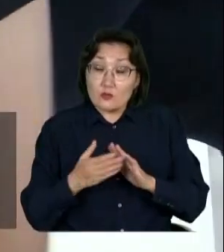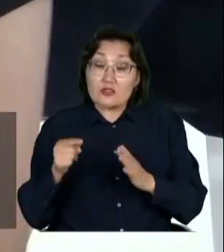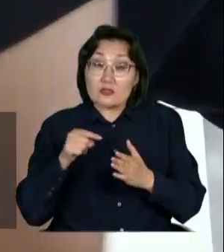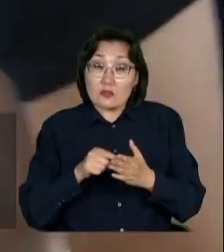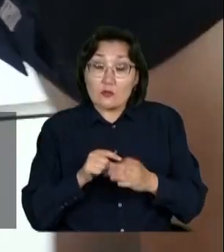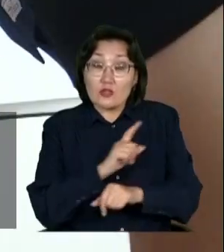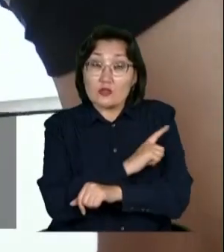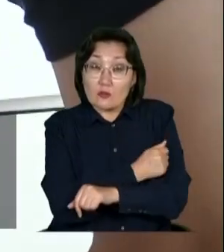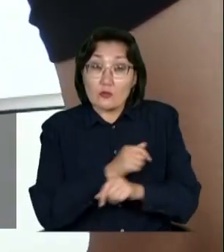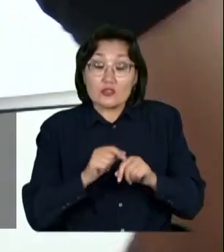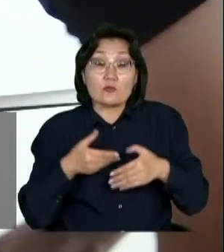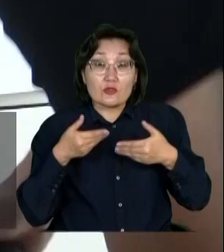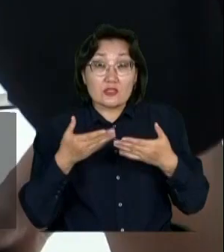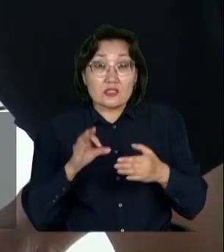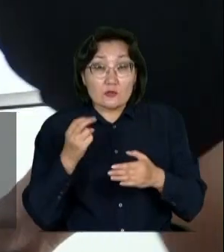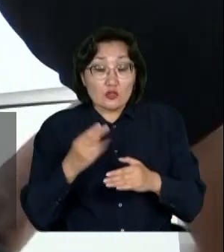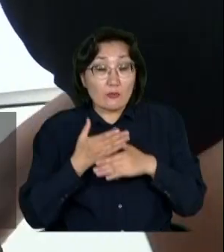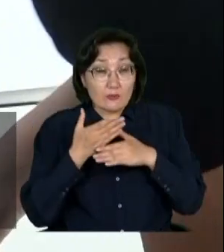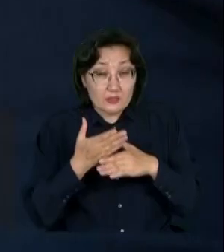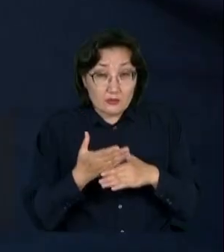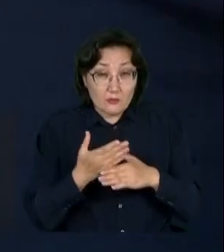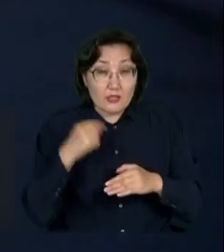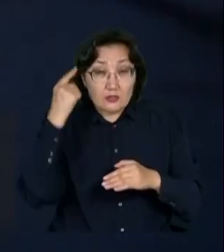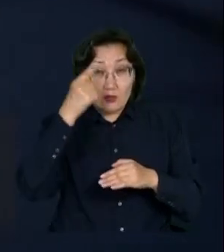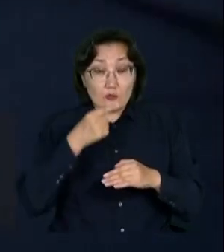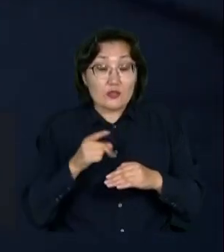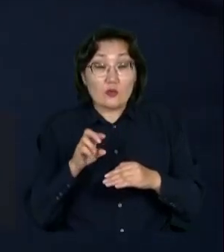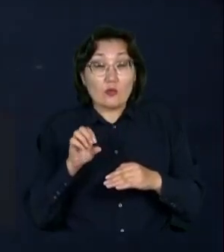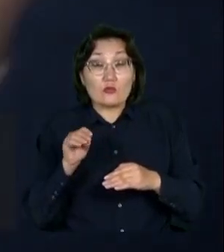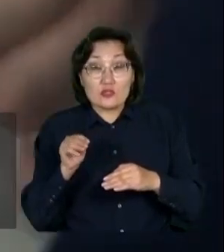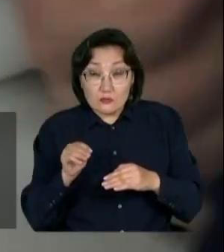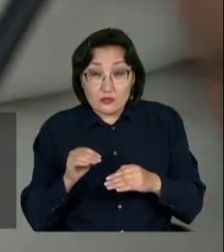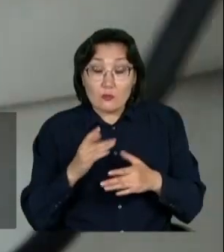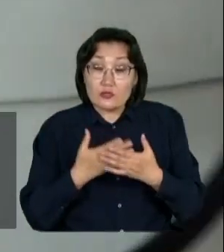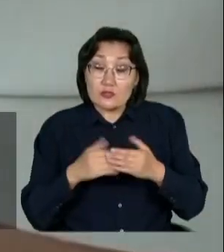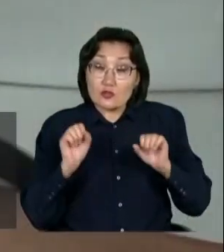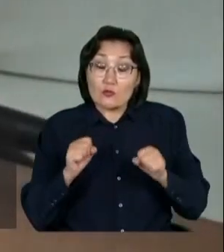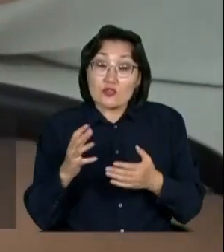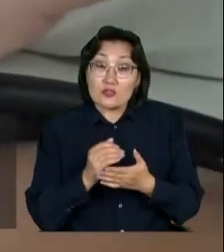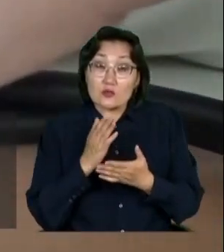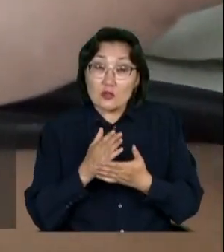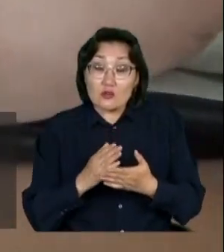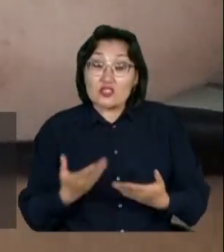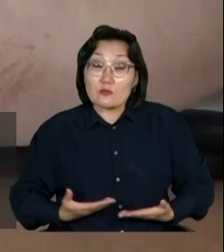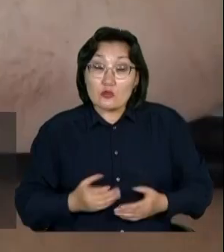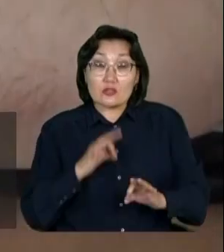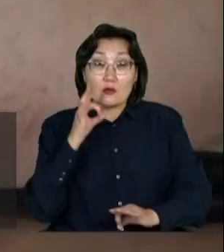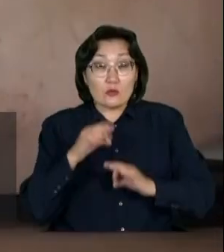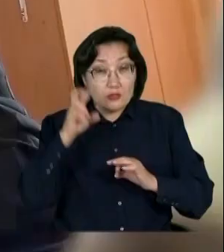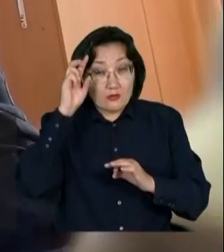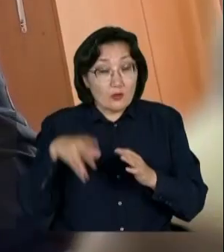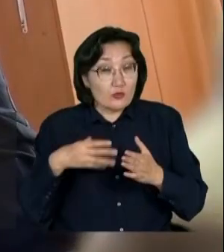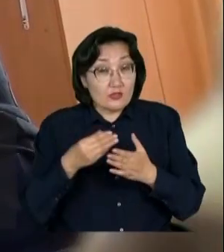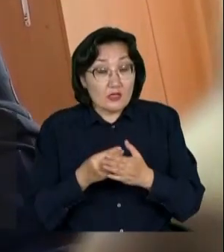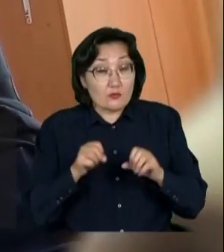в тубдиспансере предлагают еще и социальную поддержку. Лица без определенного места жительства, к примеру, могут находиться здесь круглосуточно. Государство